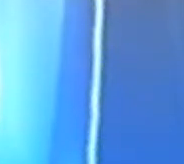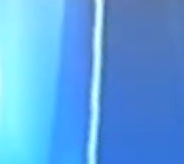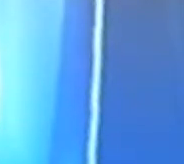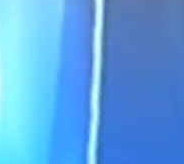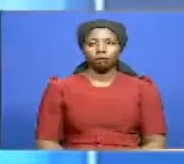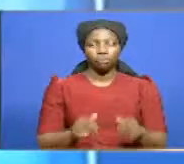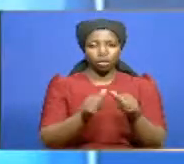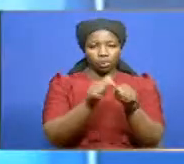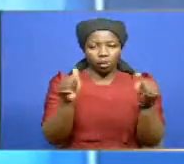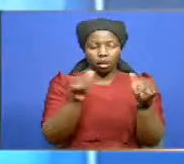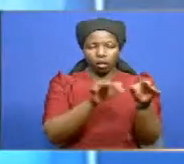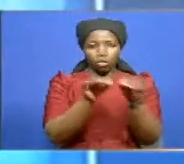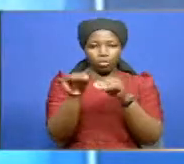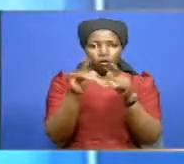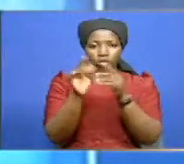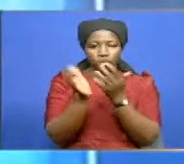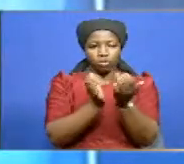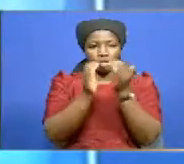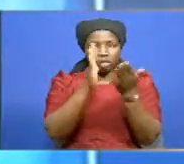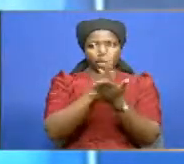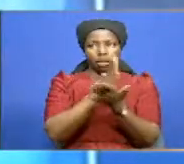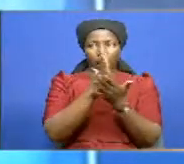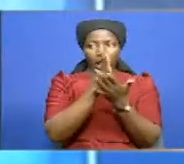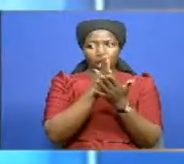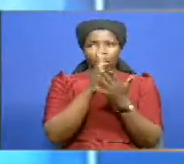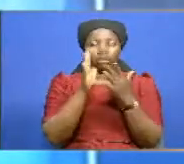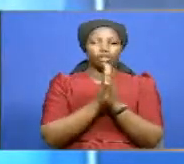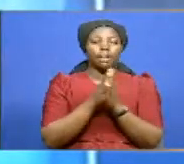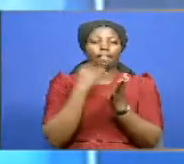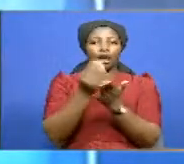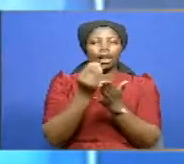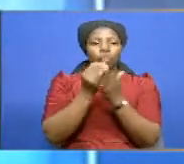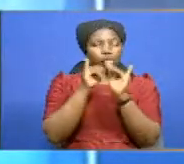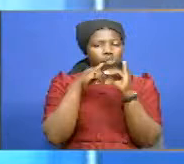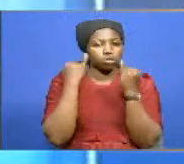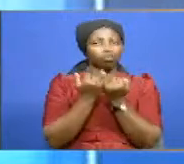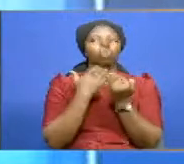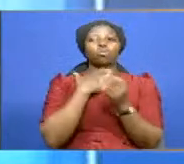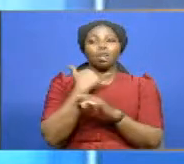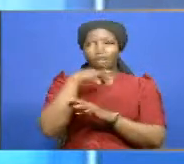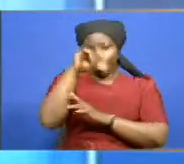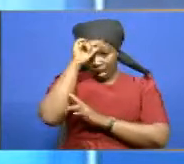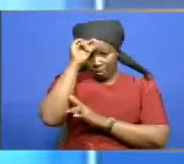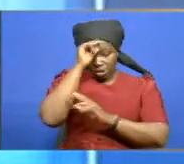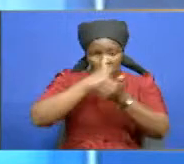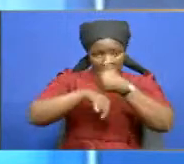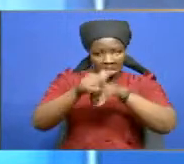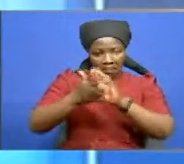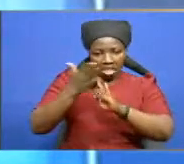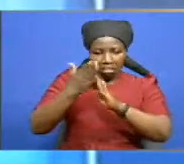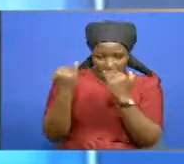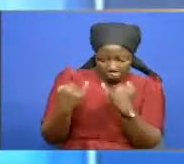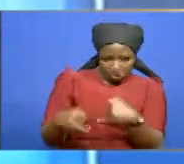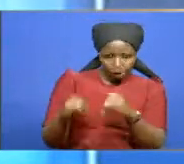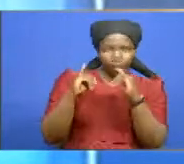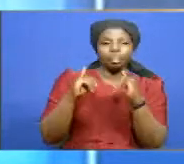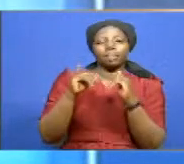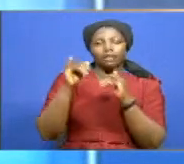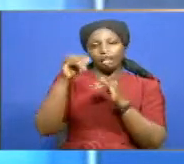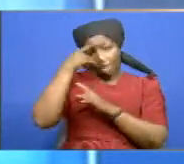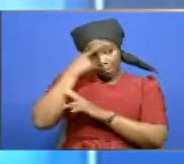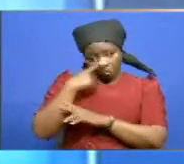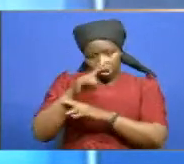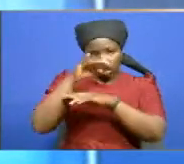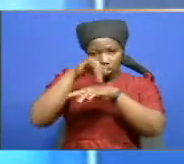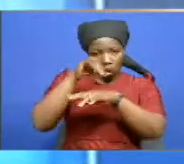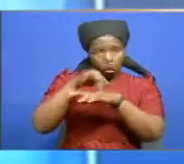Namna kwenye sekta ya biashara mtazamaji ni kuwa taasisi za kifedha zinaitaka serikali kuharakisha utekelezaji wa mwongozo wa sera kuhusu mpango